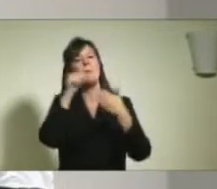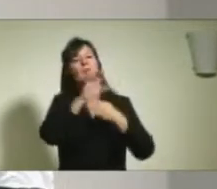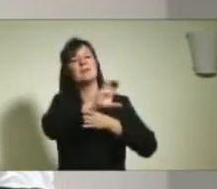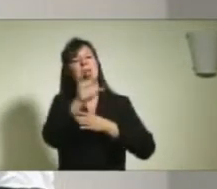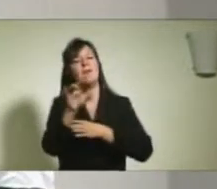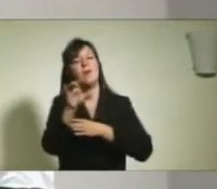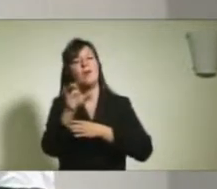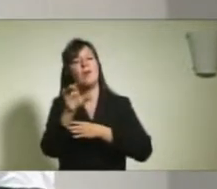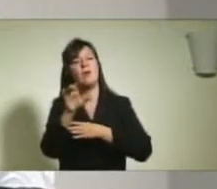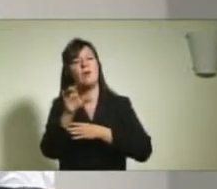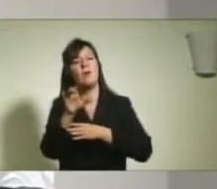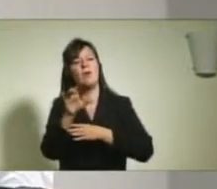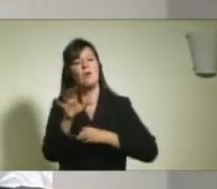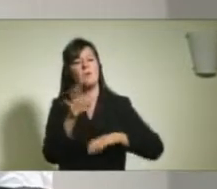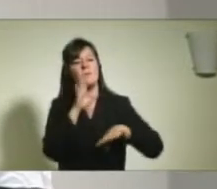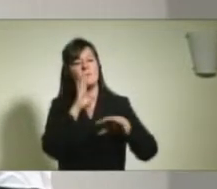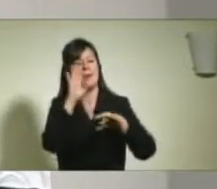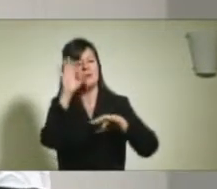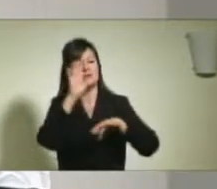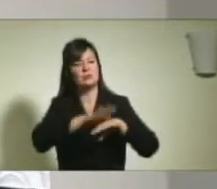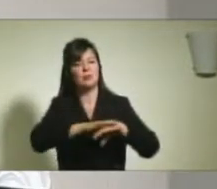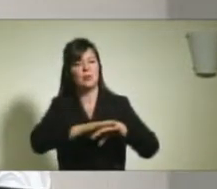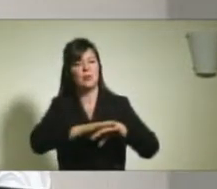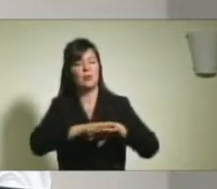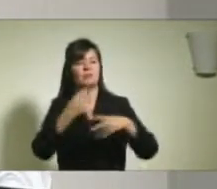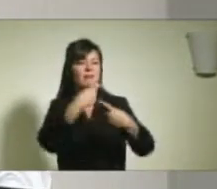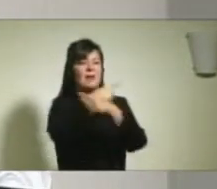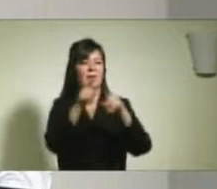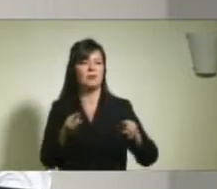Poste Canada parlait